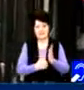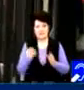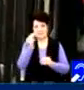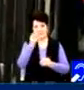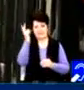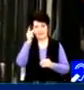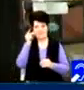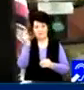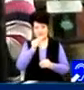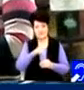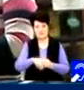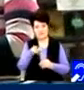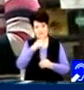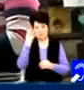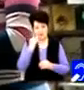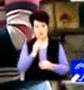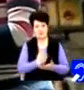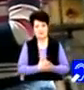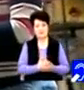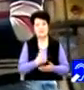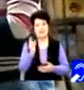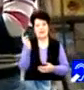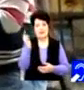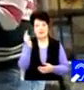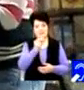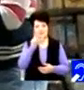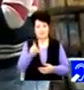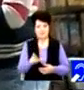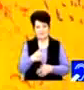învățământ superior din Republica Moldova sunt cetățeni străini